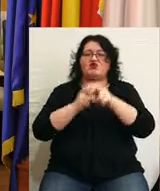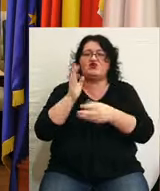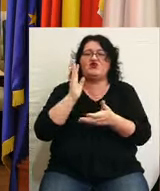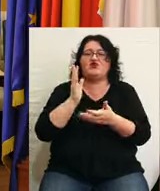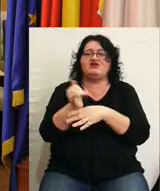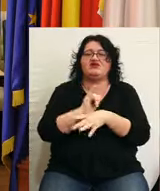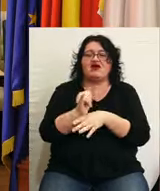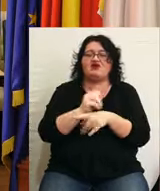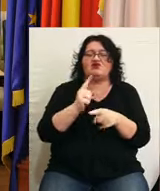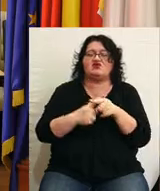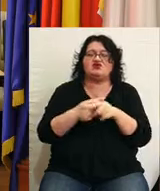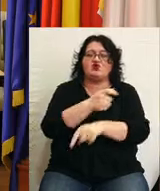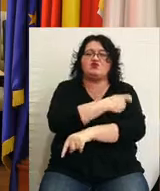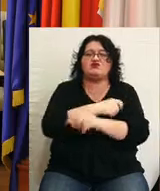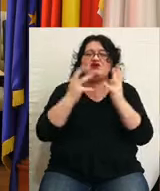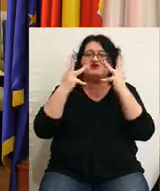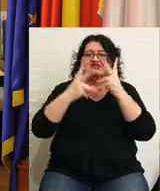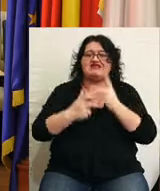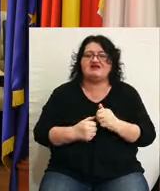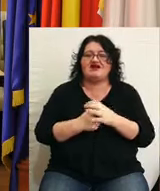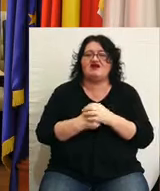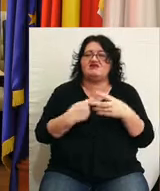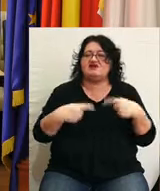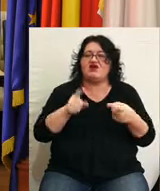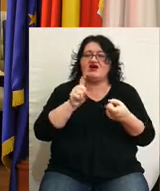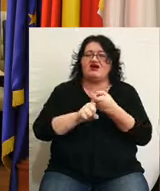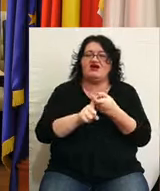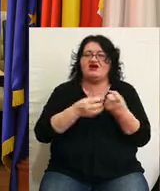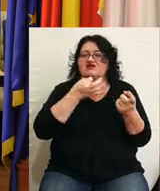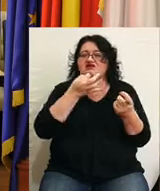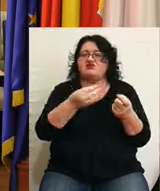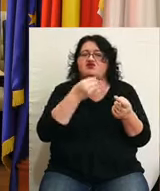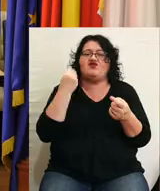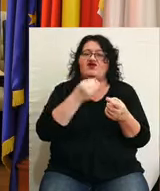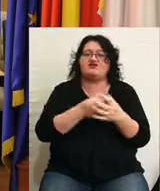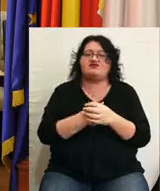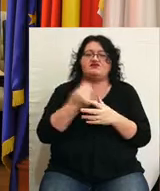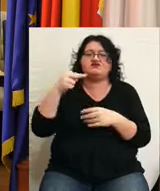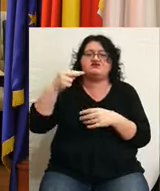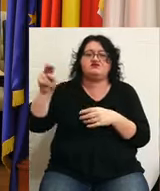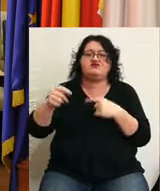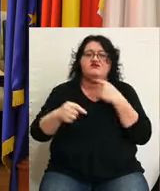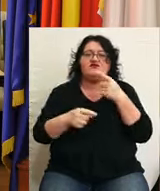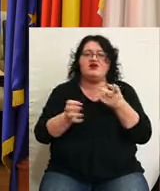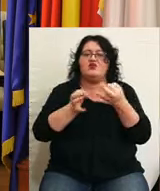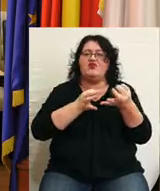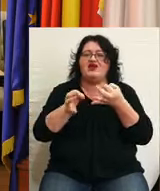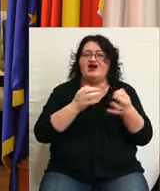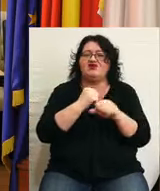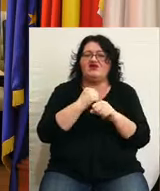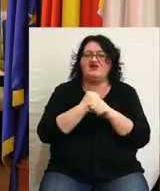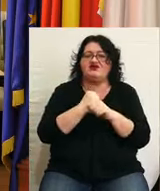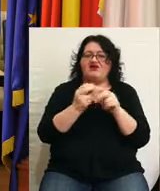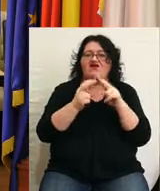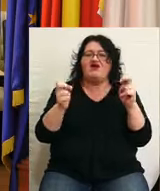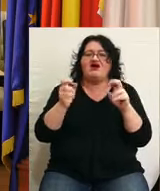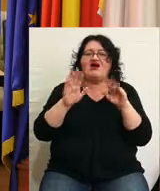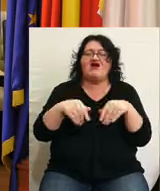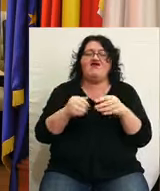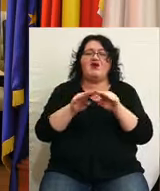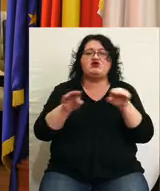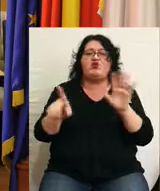directorul și Consiliul de Administrație, nu mai au cuvânt de spus, dar dumneavoastră văd că continuați să faceți planuri fără a avea nicio